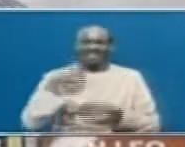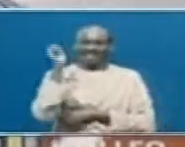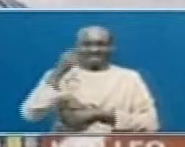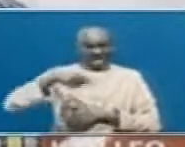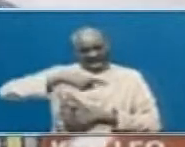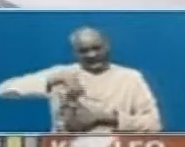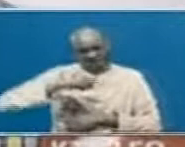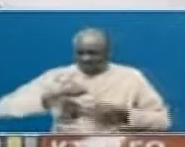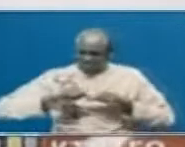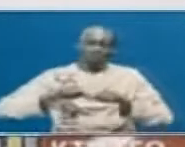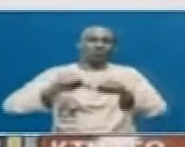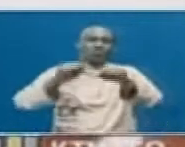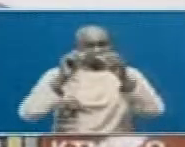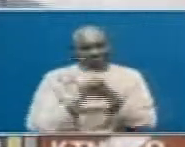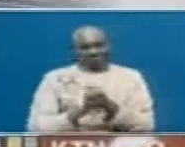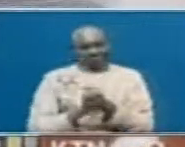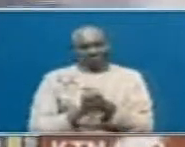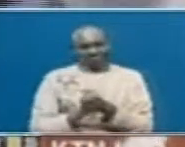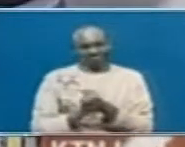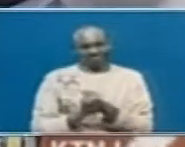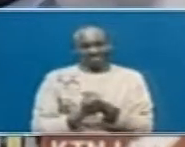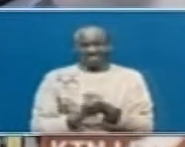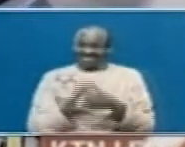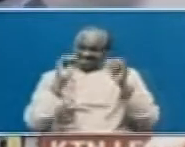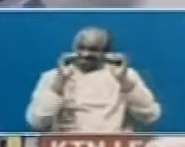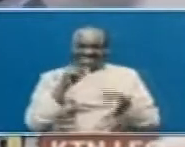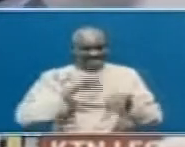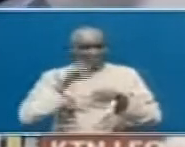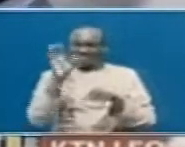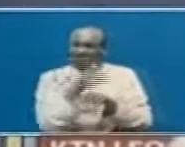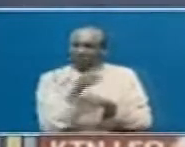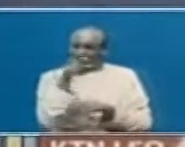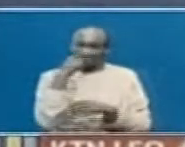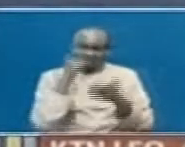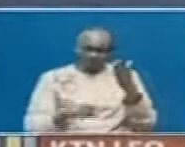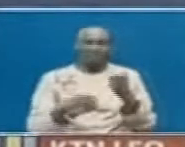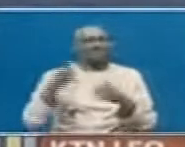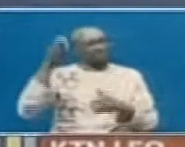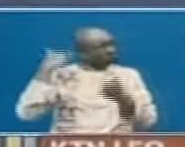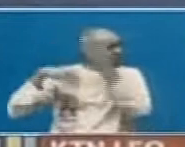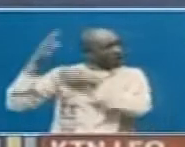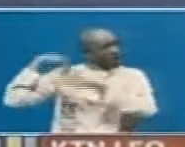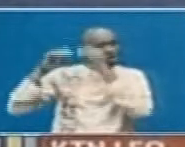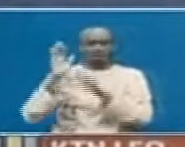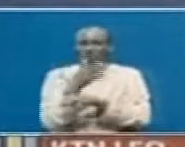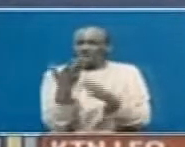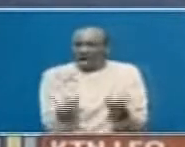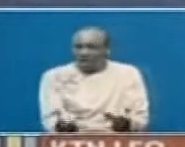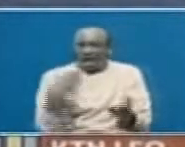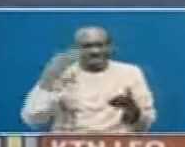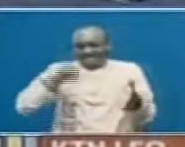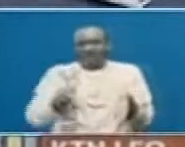Kenya yetu yaenda mbele. Na mwalimu Songa, baada ya kibao hicho kiangazia vile mambo yalivyokuwa siku za awali na hasa na